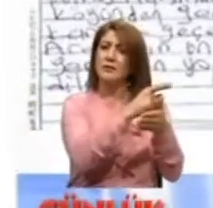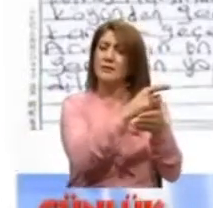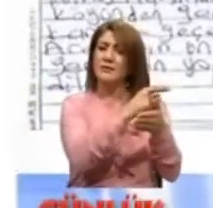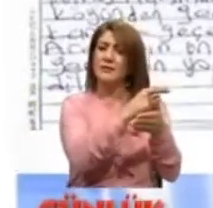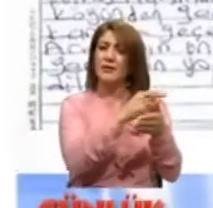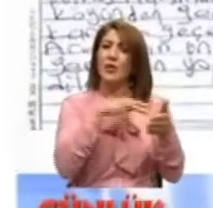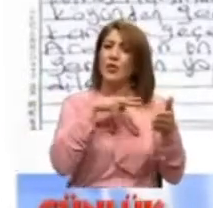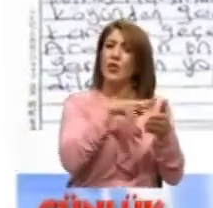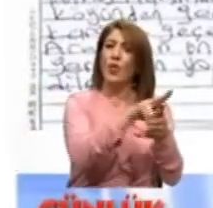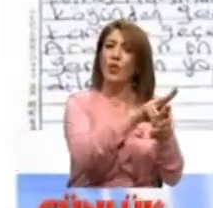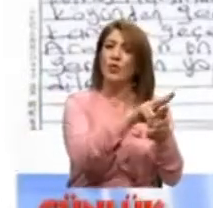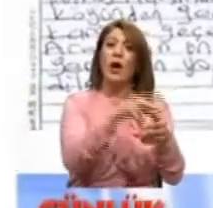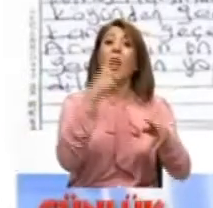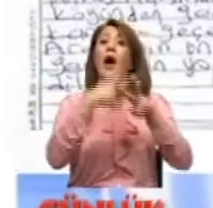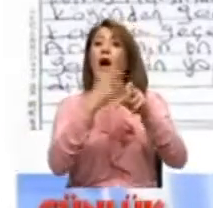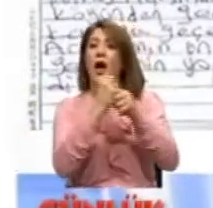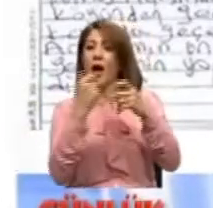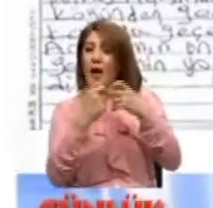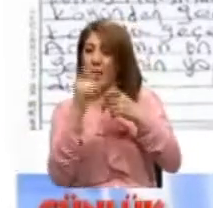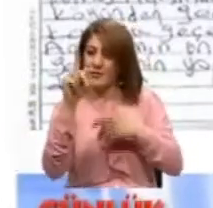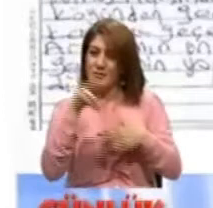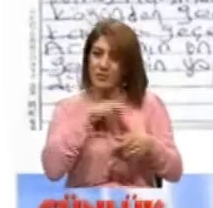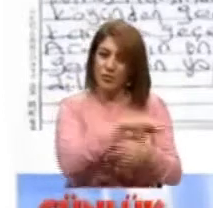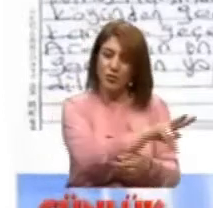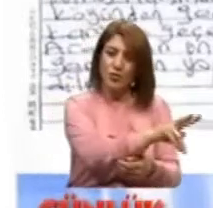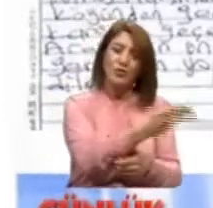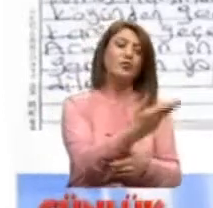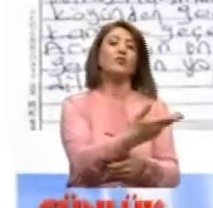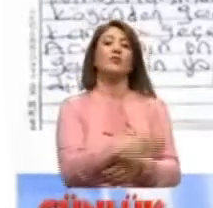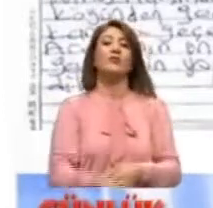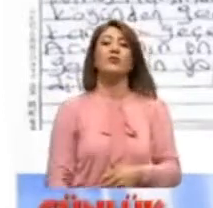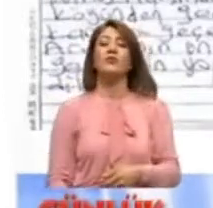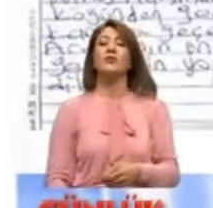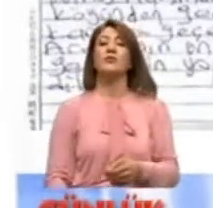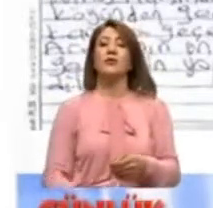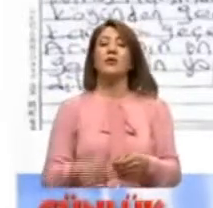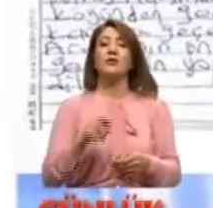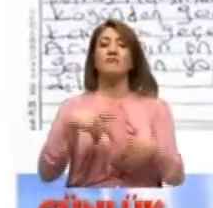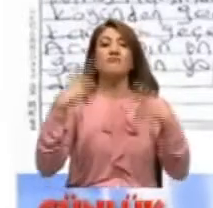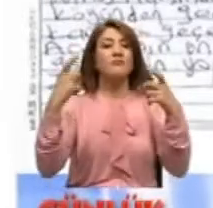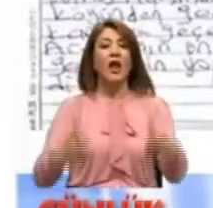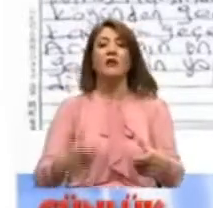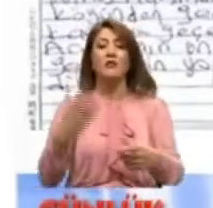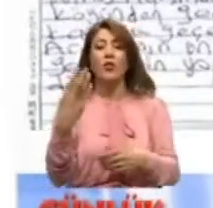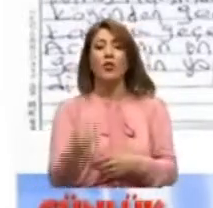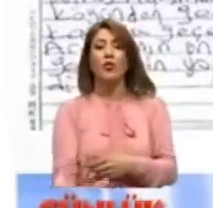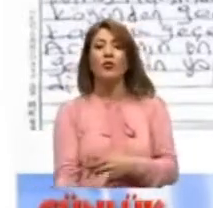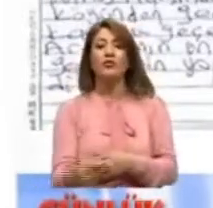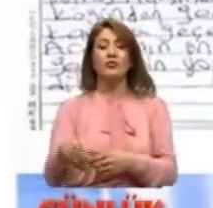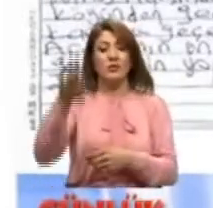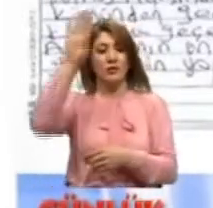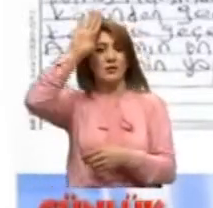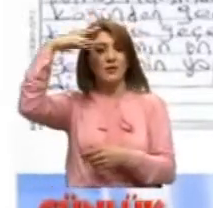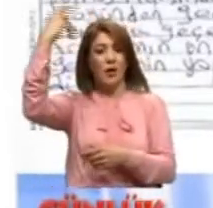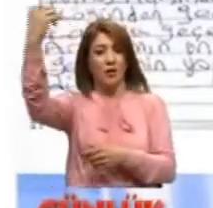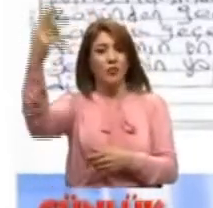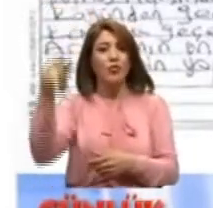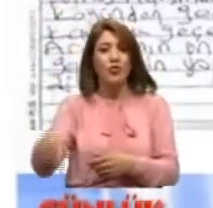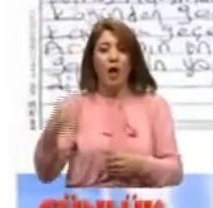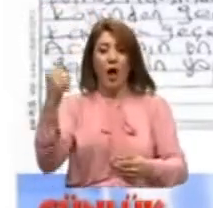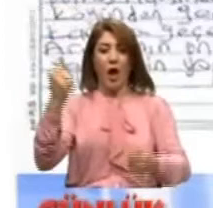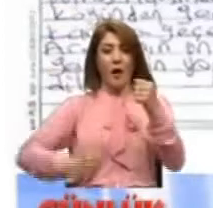diyor? Yolu bilmiyorum. Ağrı yolu, İstanbul Ağrı yoldur diyor. Muhtemelen evet. Ondan sonra yol da çizilmiş. İstanbul. Nerede oldu? Patmos İstanbul. Oradan araba geliyor